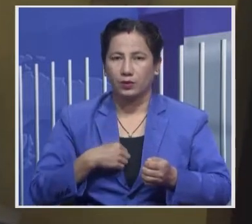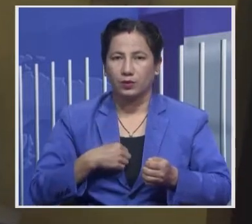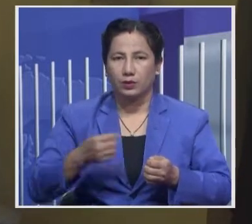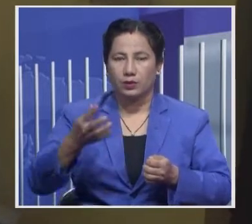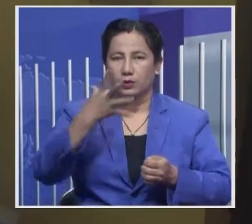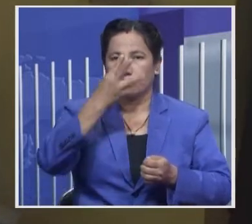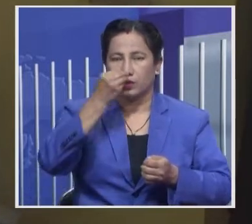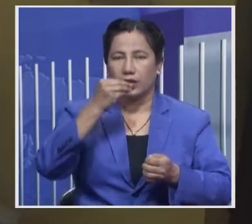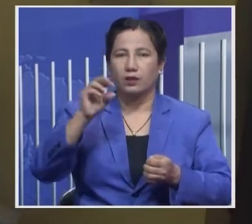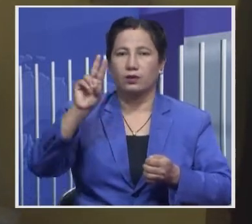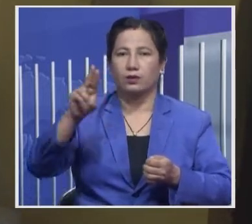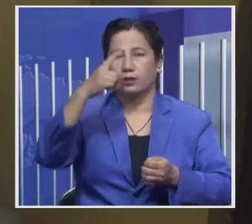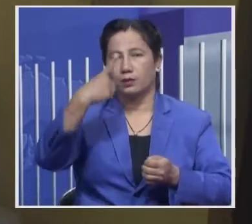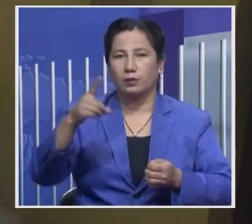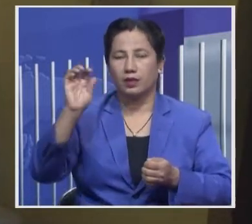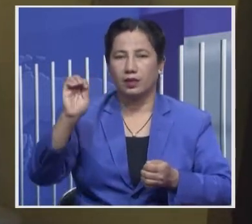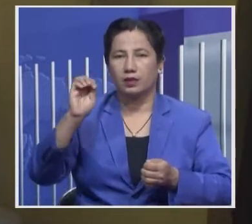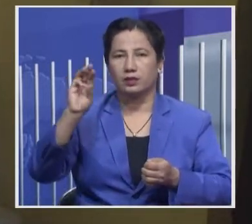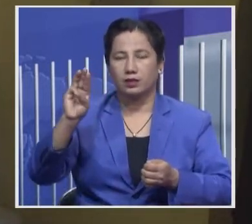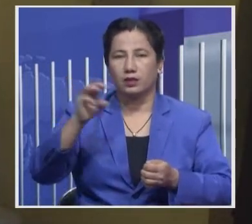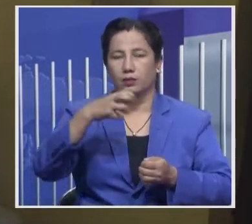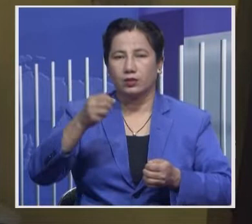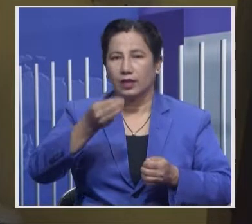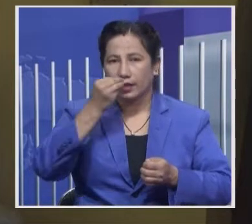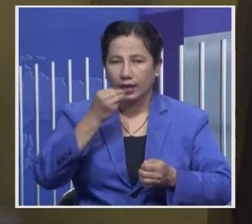पुरानो वेशभूषा खानपान